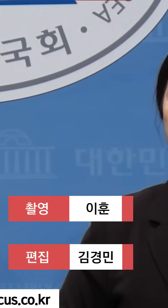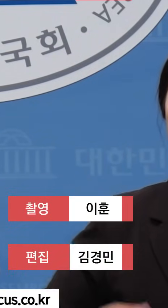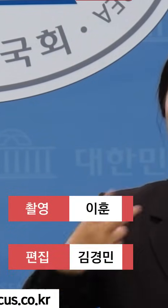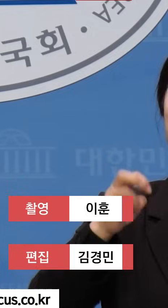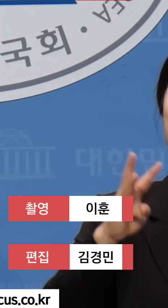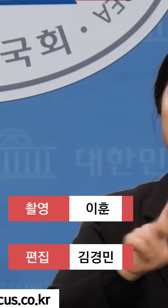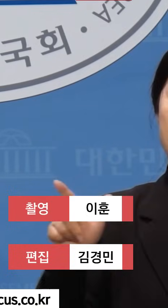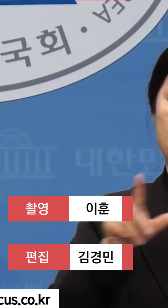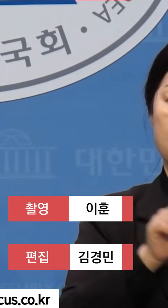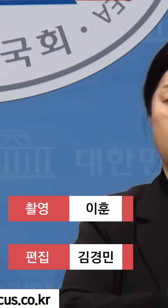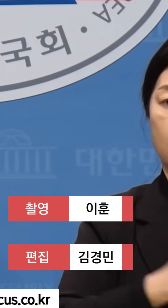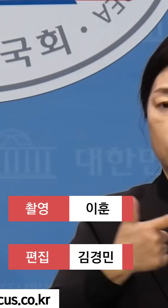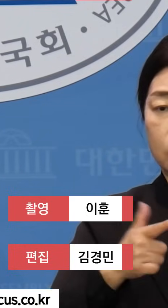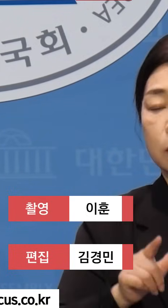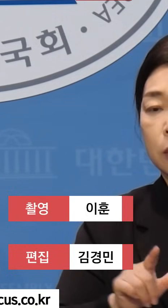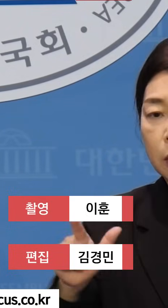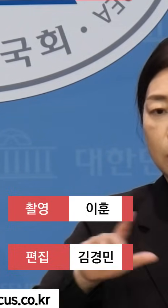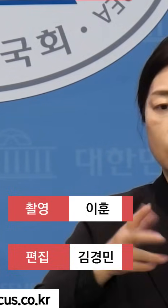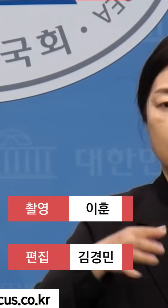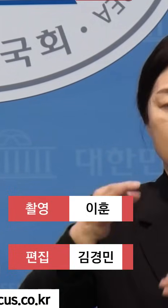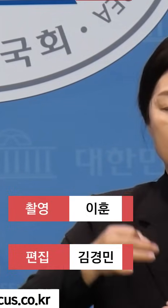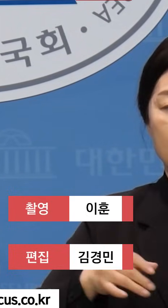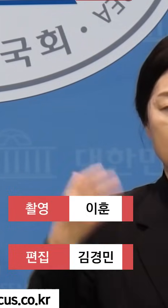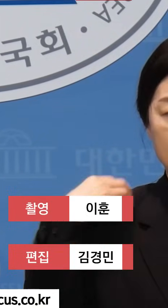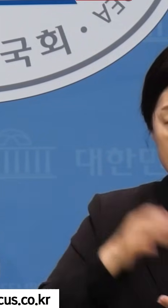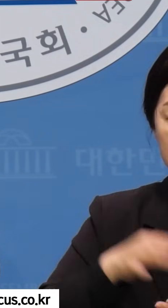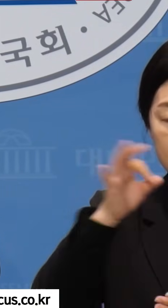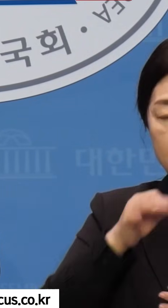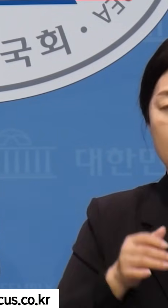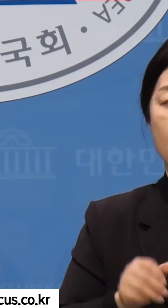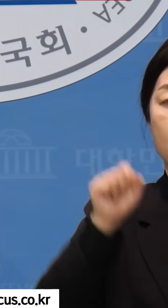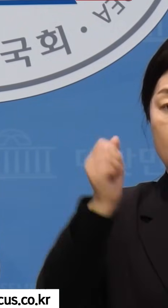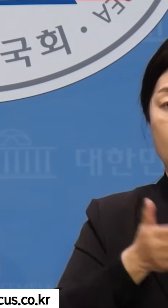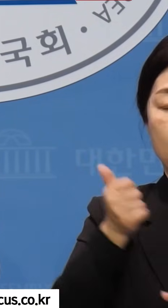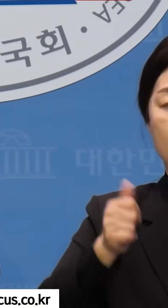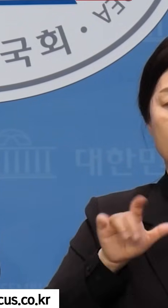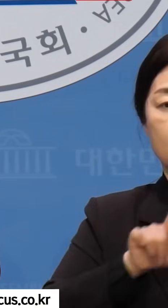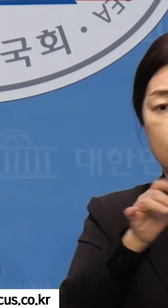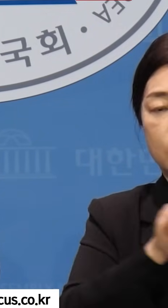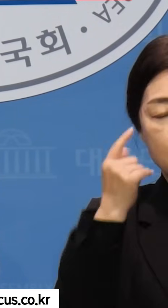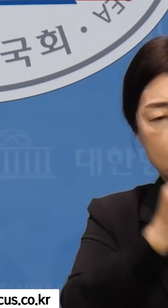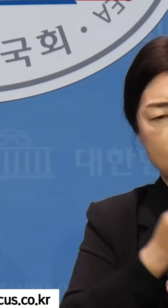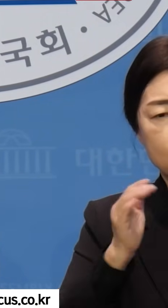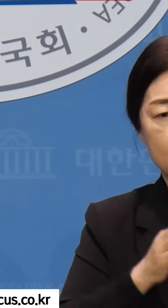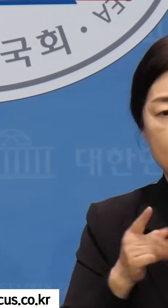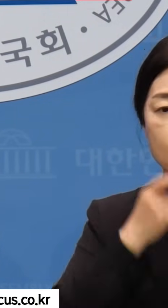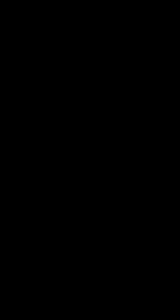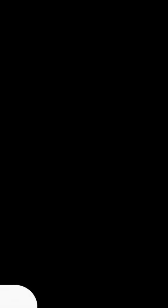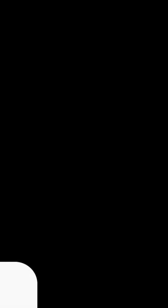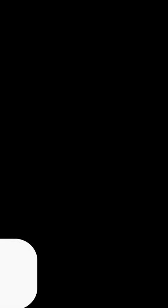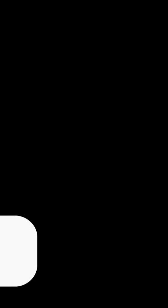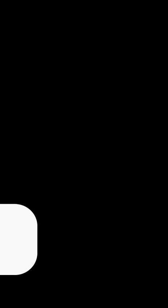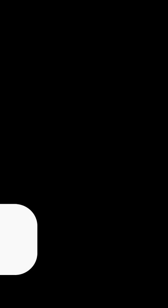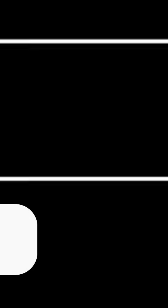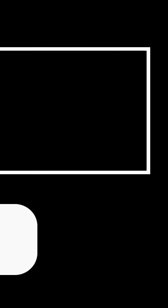2023년 11월 6일 국민재산대책기운동본부 민생경제연구소 촛불시민들.